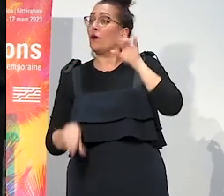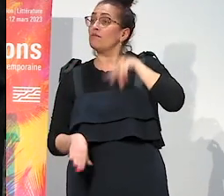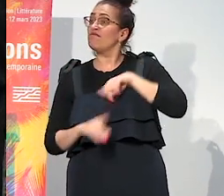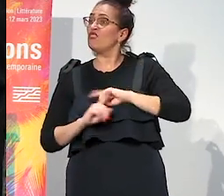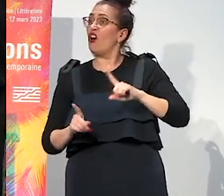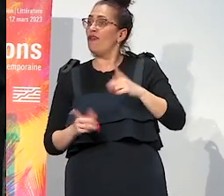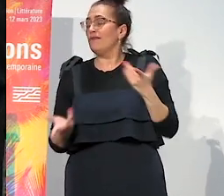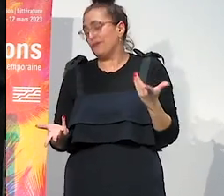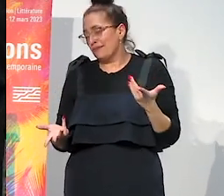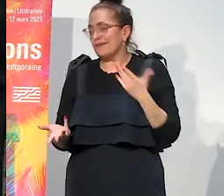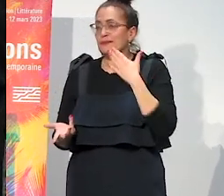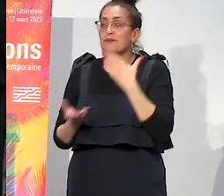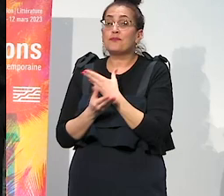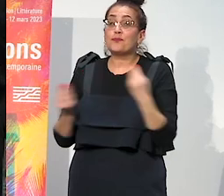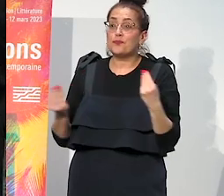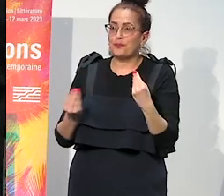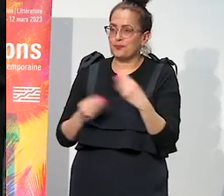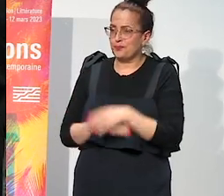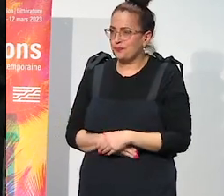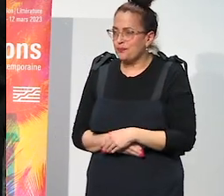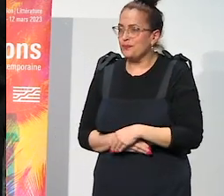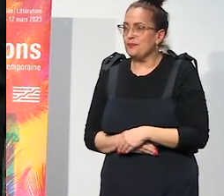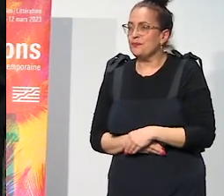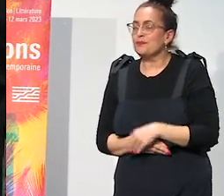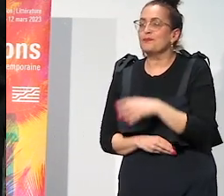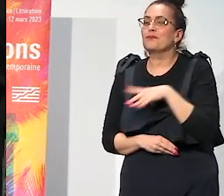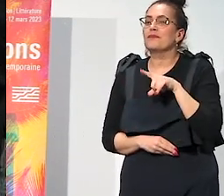Merci beaucoup. Merci à vous. Lafond.